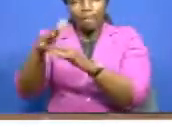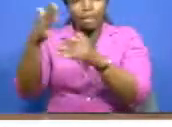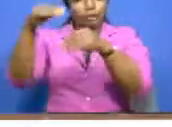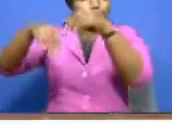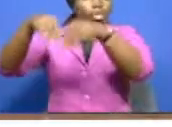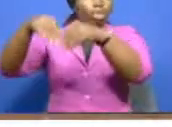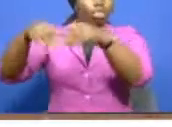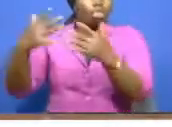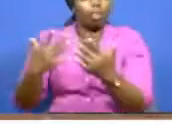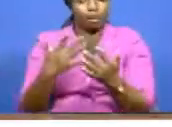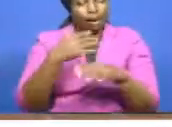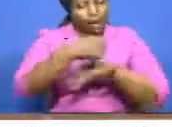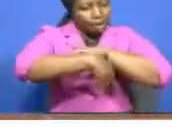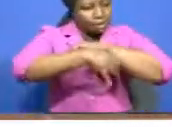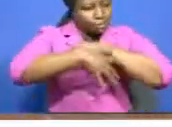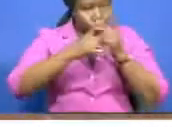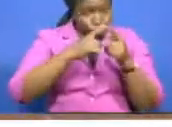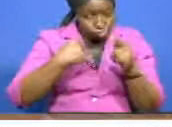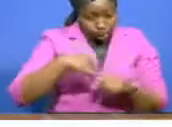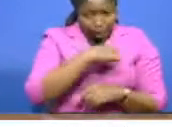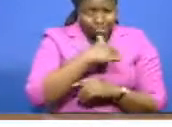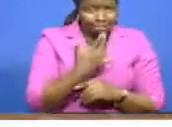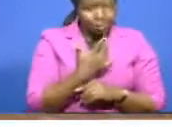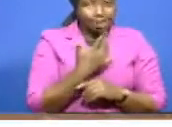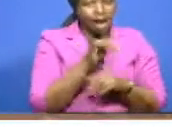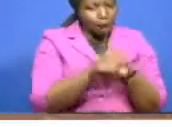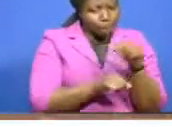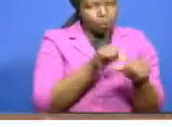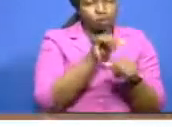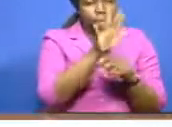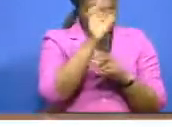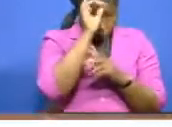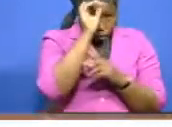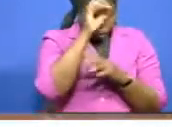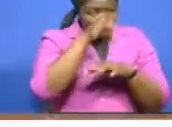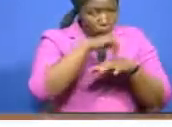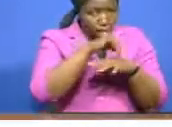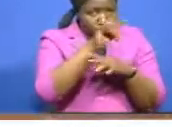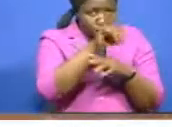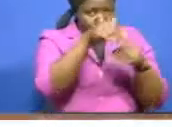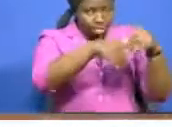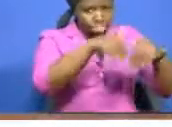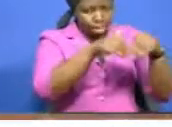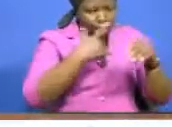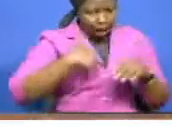uchaguzi huo. Tuna matumaini yapi wakati ambapo taifa hili jirani limeelekea debeni?